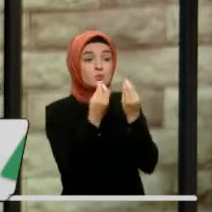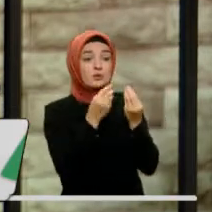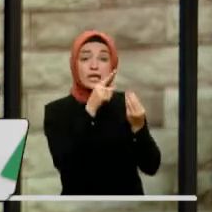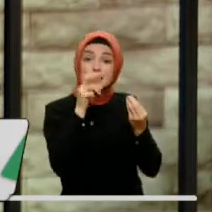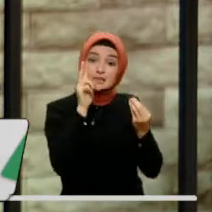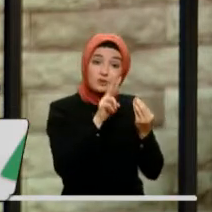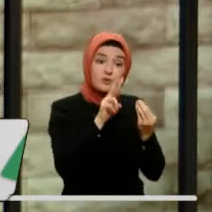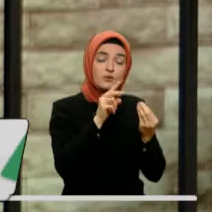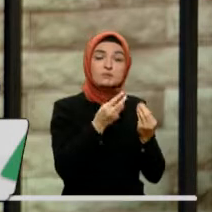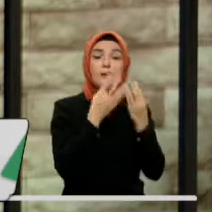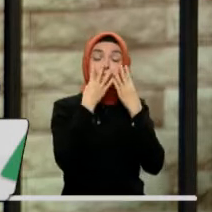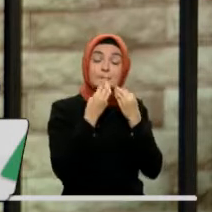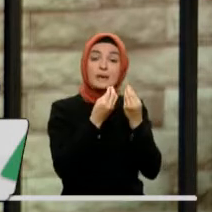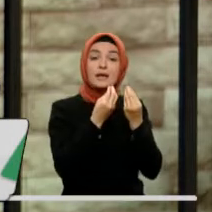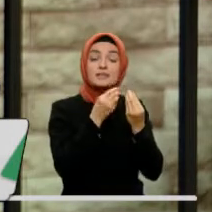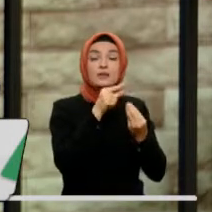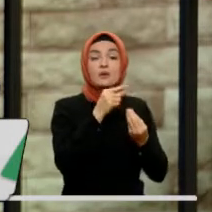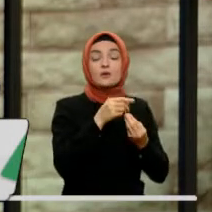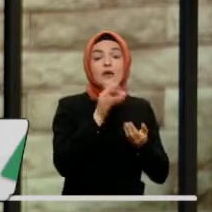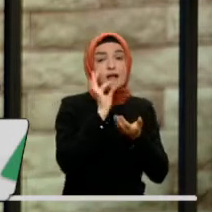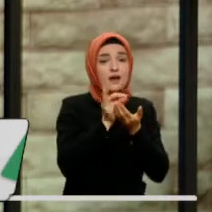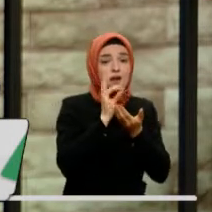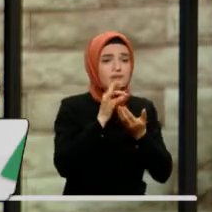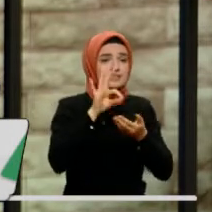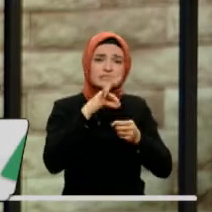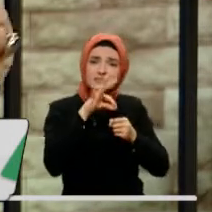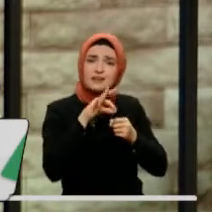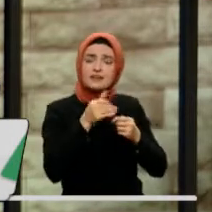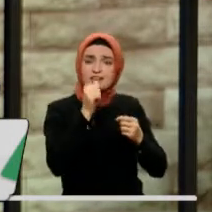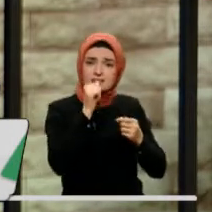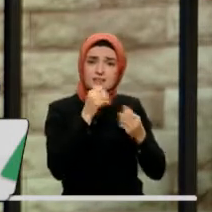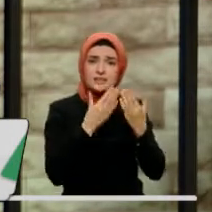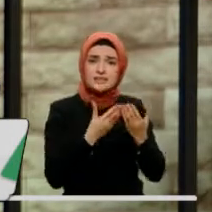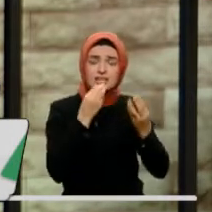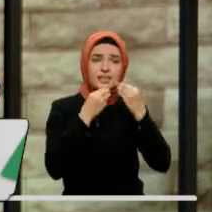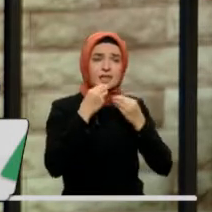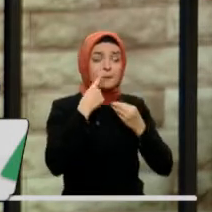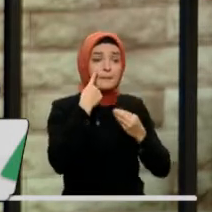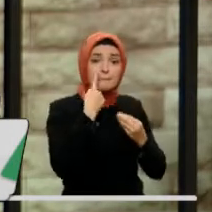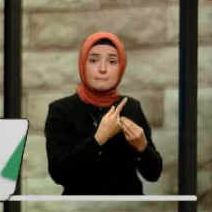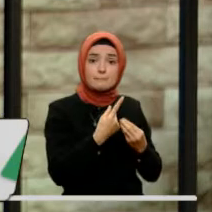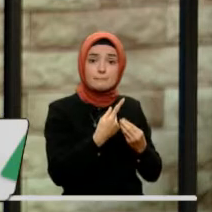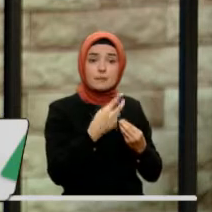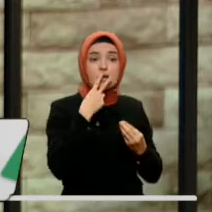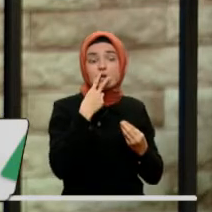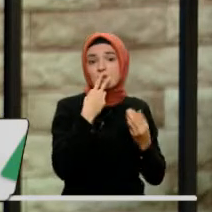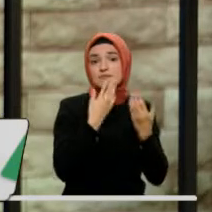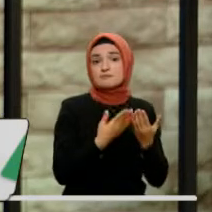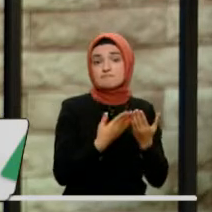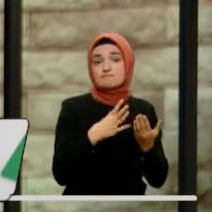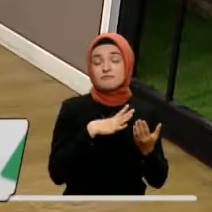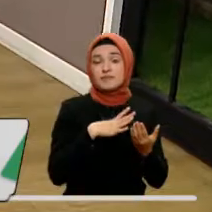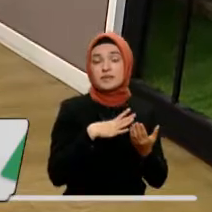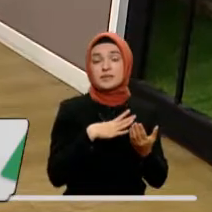böyle hadi biraz çıkalım, görüştünüz falan, kahveyi çayladı, çok tercih ettiniz, içtiniz, yediniz falan, sonra baktınız ki tütün kullanıyor. Ya da arada bir